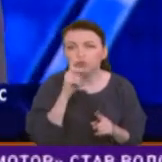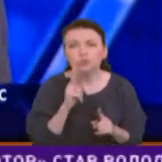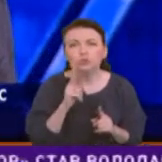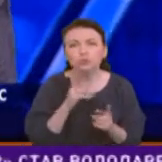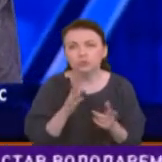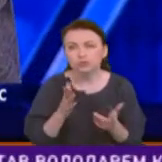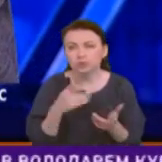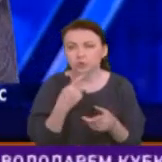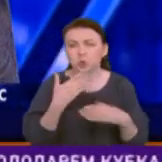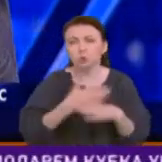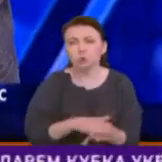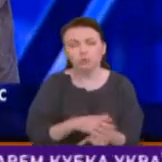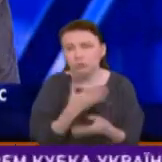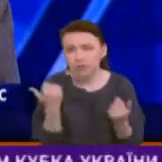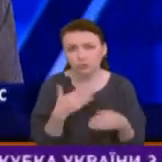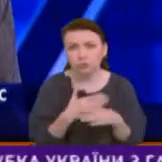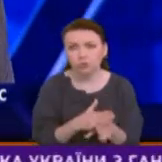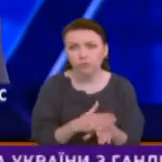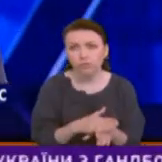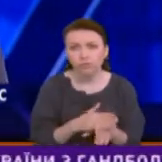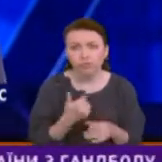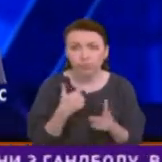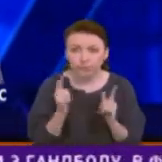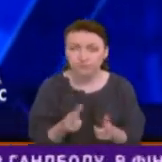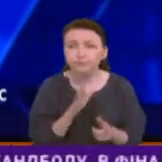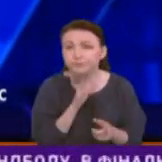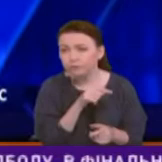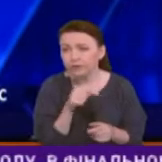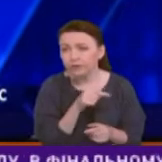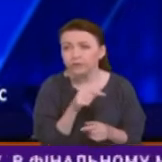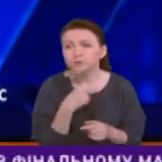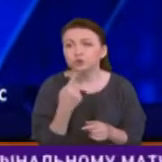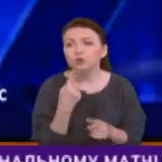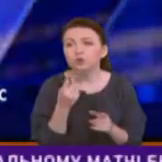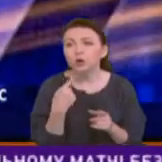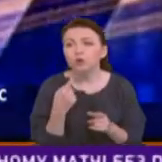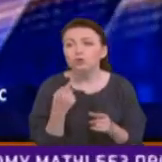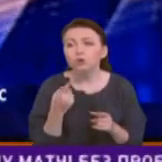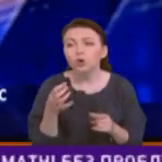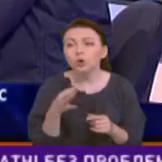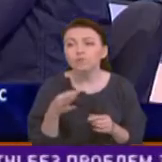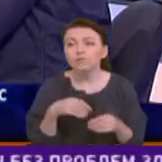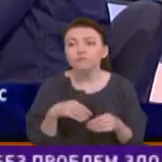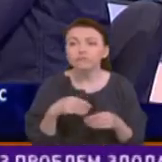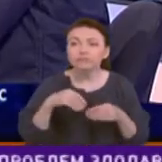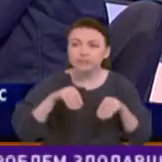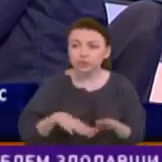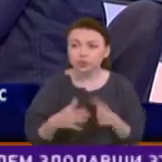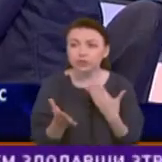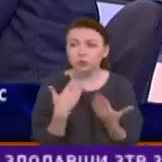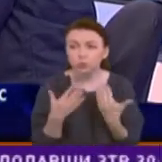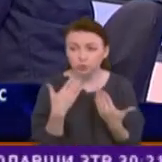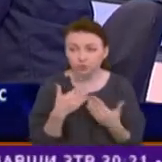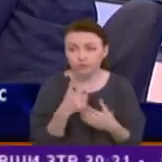розкол. Немає ніякого розколу. Я знову-таки погоджуюсь з пані Людмилою, що тут йдеться про, умовно кажучи, визначення стосунків між людьми, які